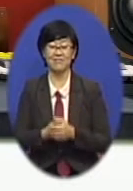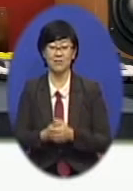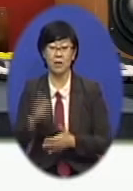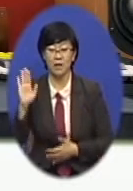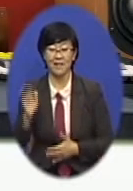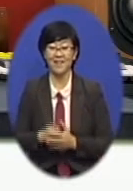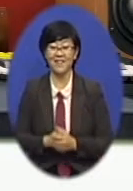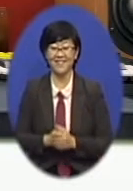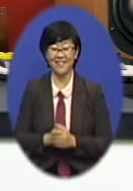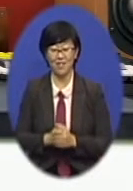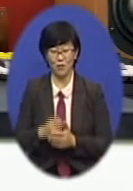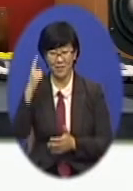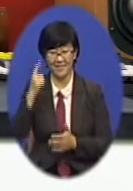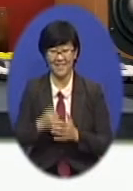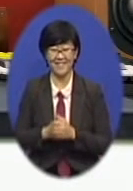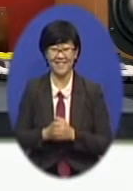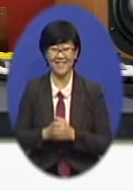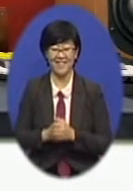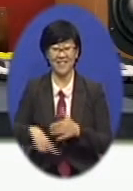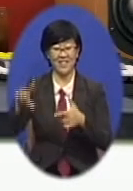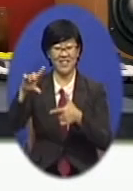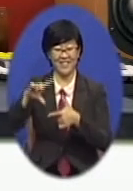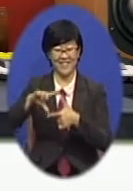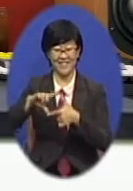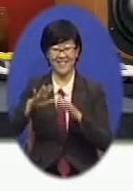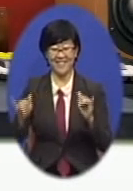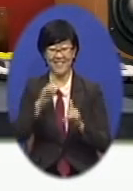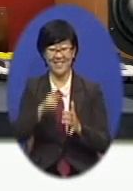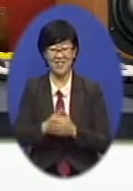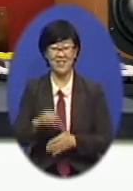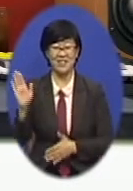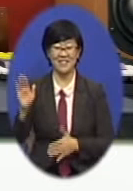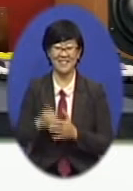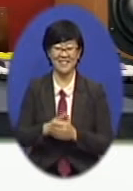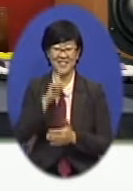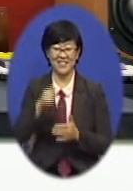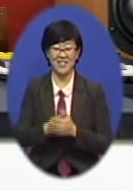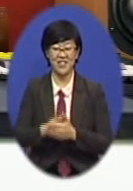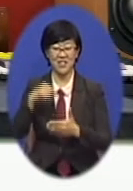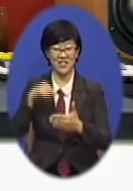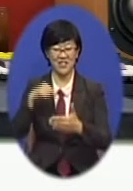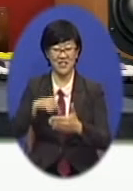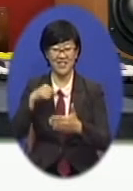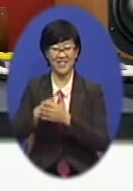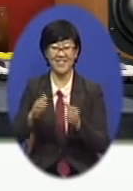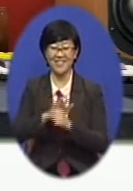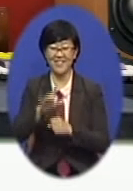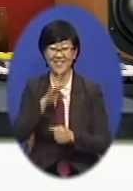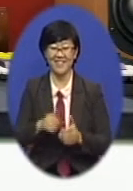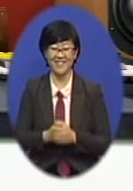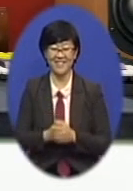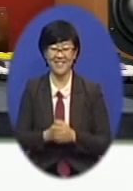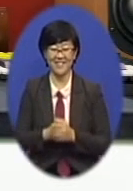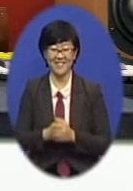안 할래요. 아 왜요? 네네. 경상도 분이 하나 안 하지 속으로 그냥 사랑스러운 거지.